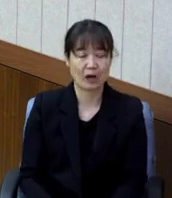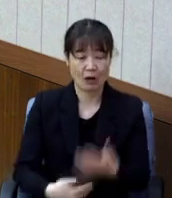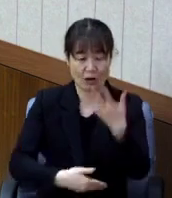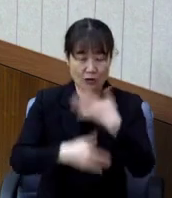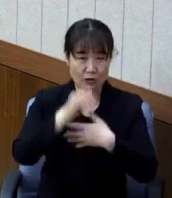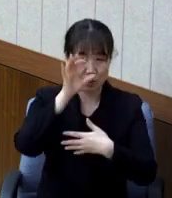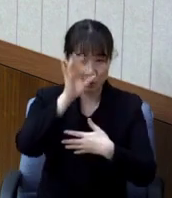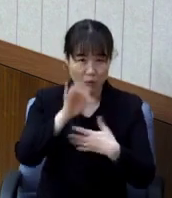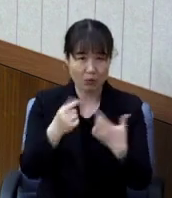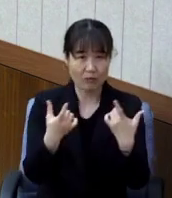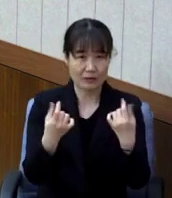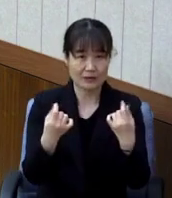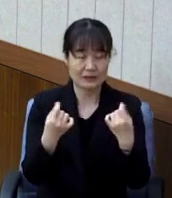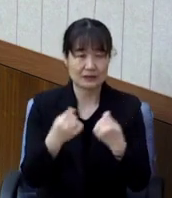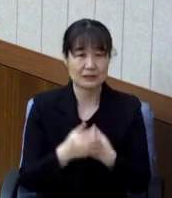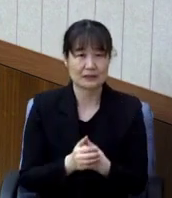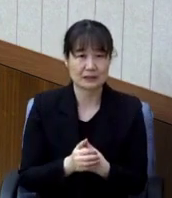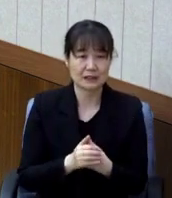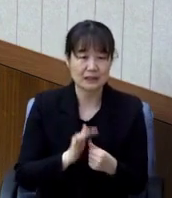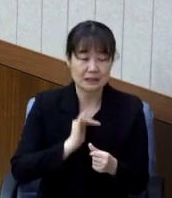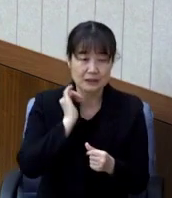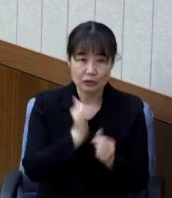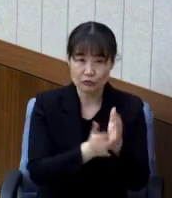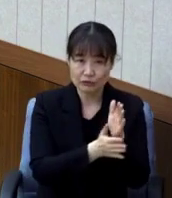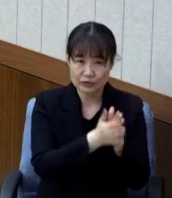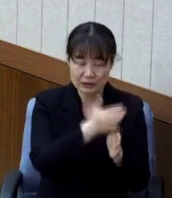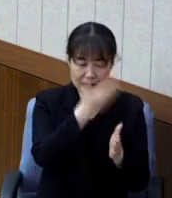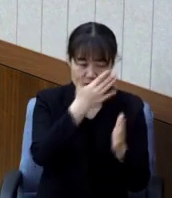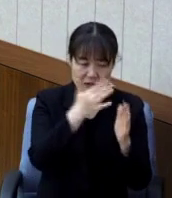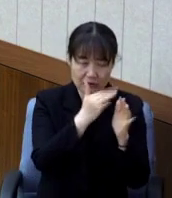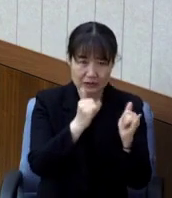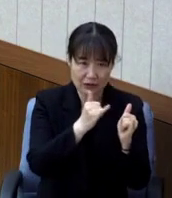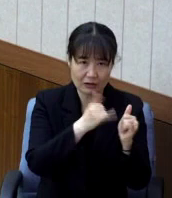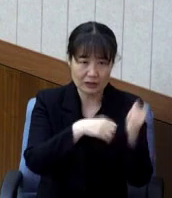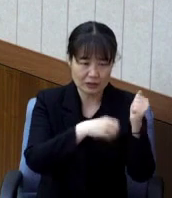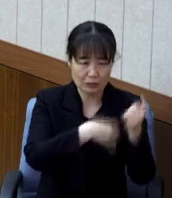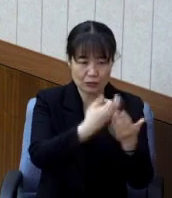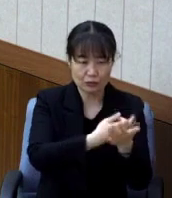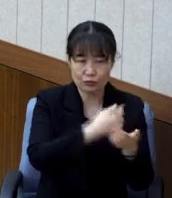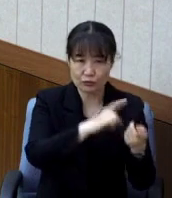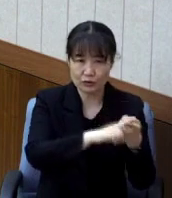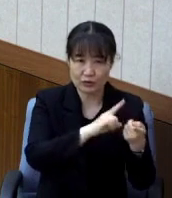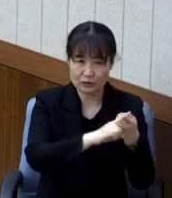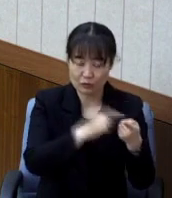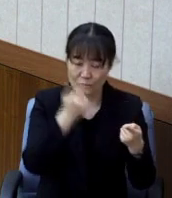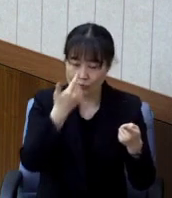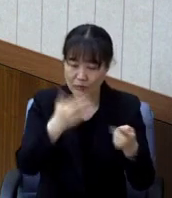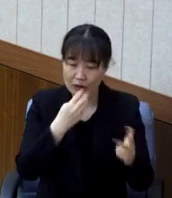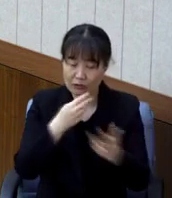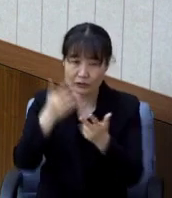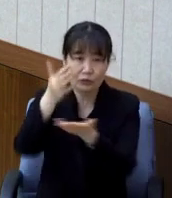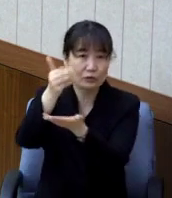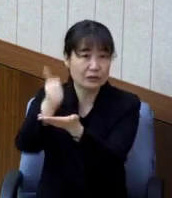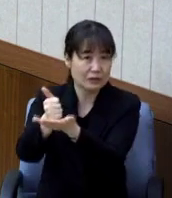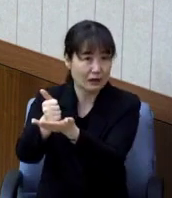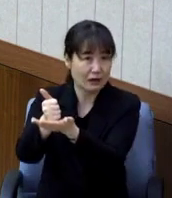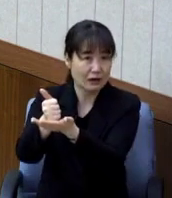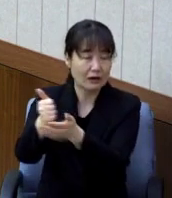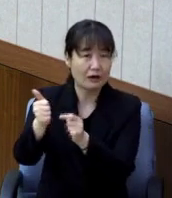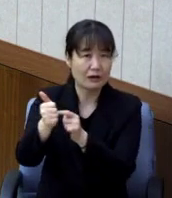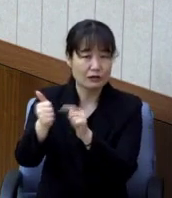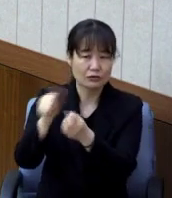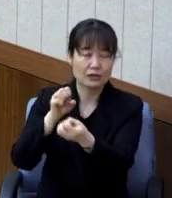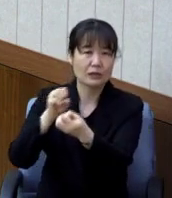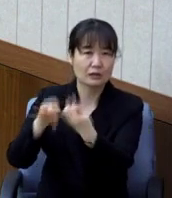영상에서 보시는 바와 같이 의정부시 청년 기본소득에 관한 질의에 대해 김동연 도지사는 그에